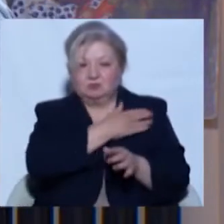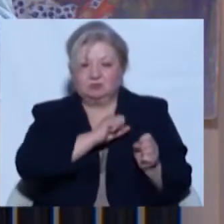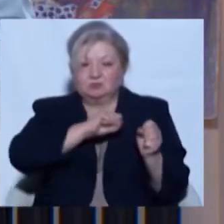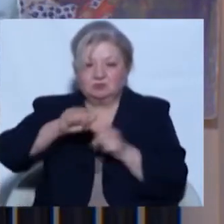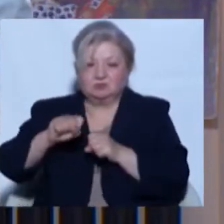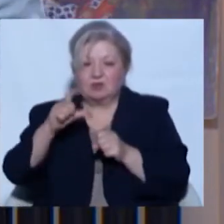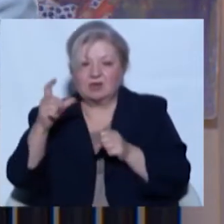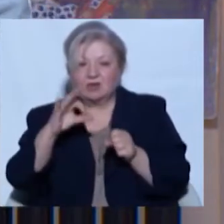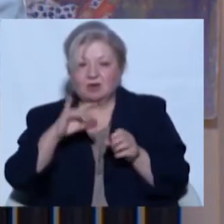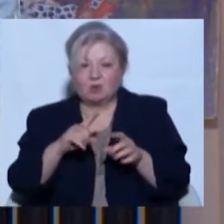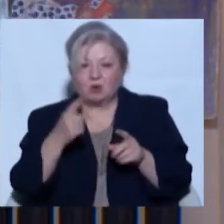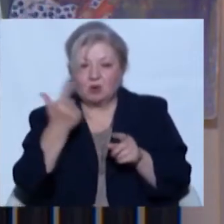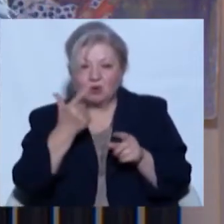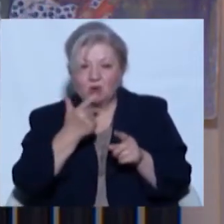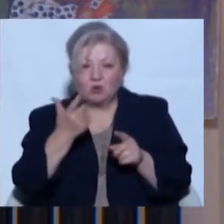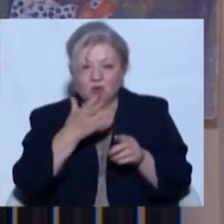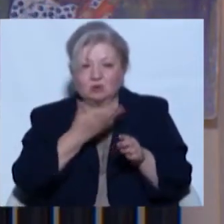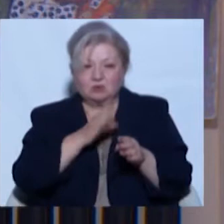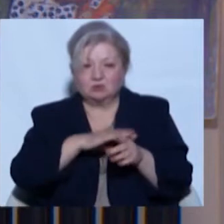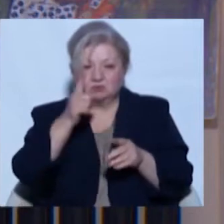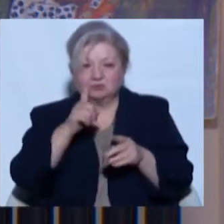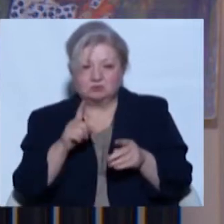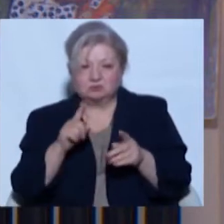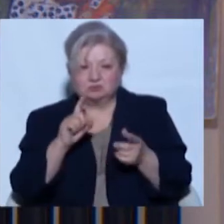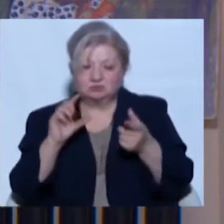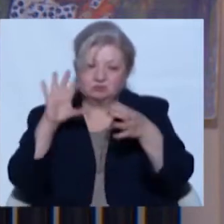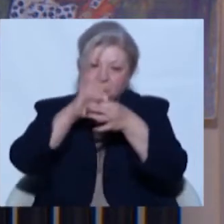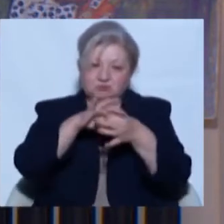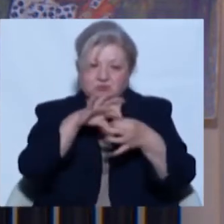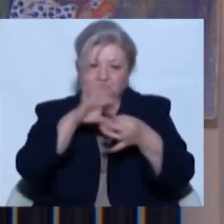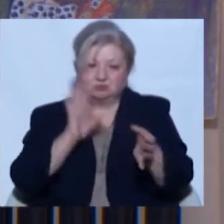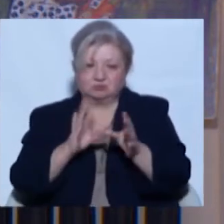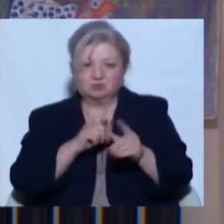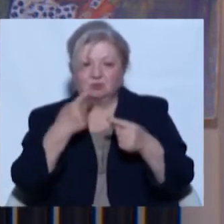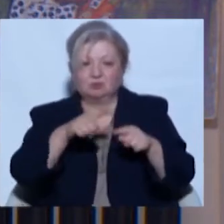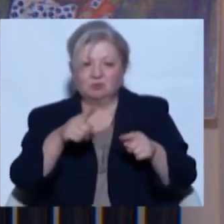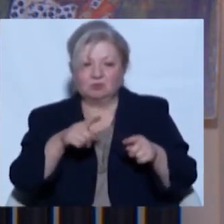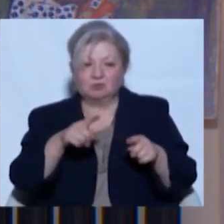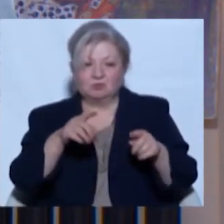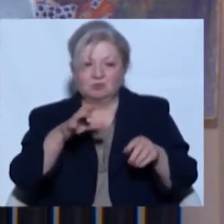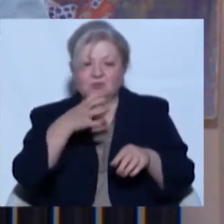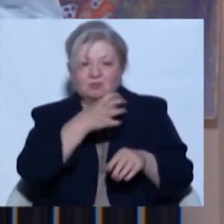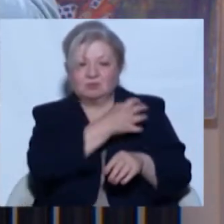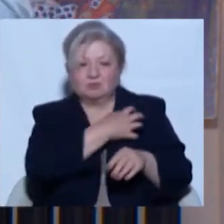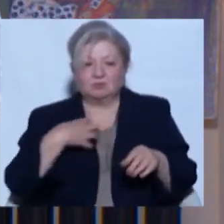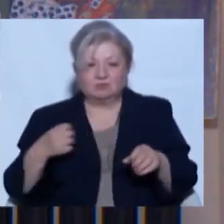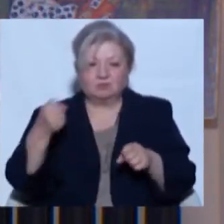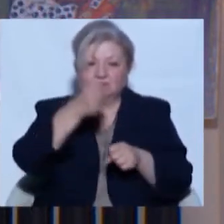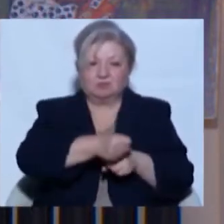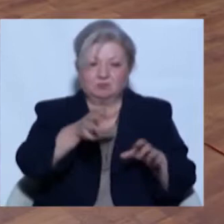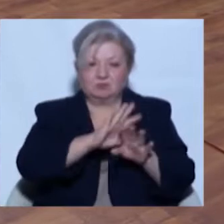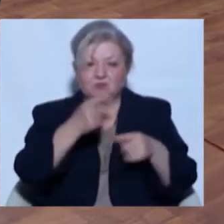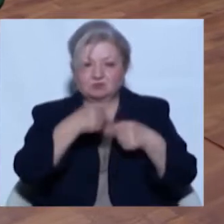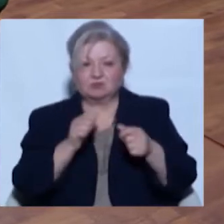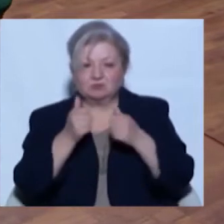ერეკლე მეორე საიძულებს, რომ უფრო მეტად იყოს რუსეთზე ორიენტირებული, რათა სამეფო ტახტზე სხვა მისი პრეტენდენტი არ წამოიწიოს